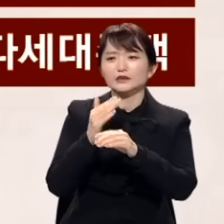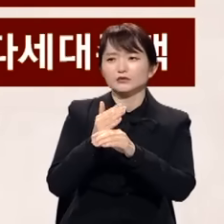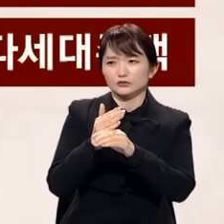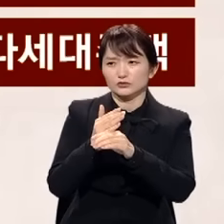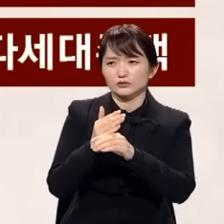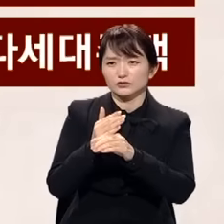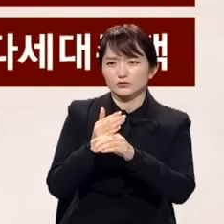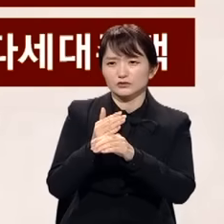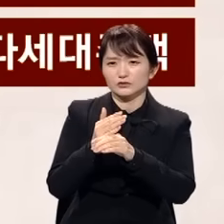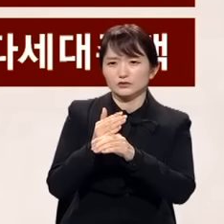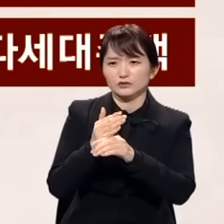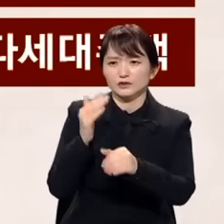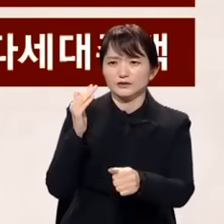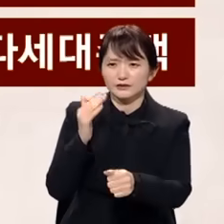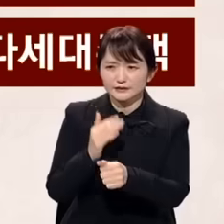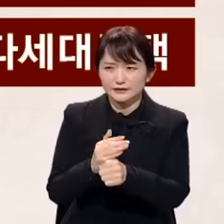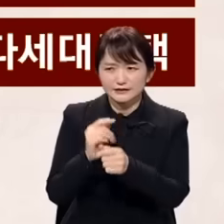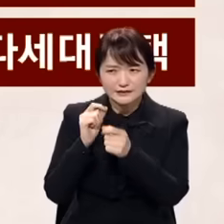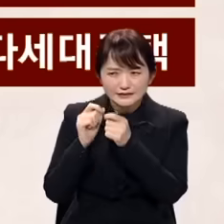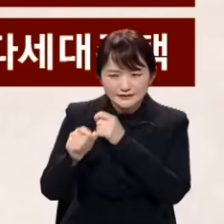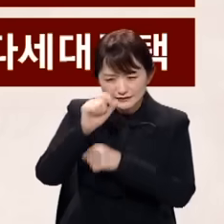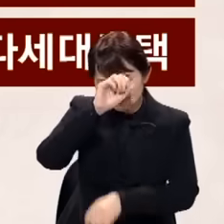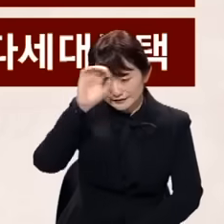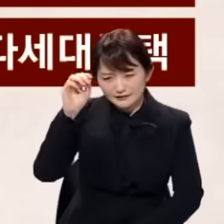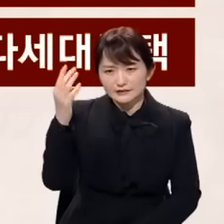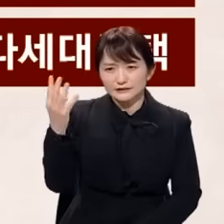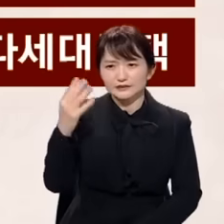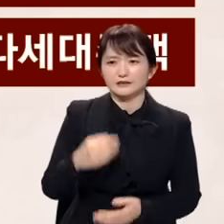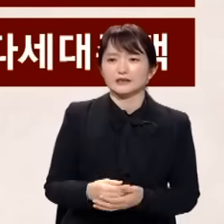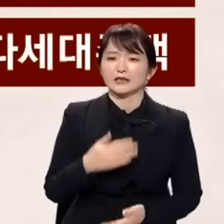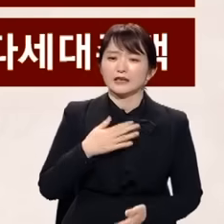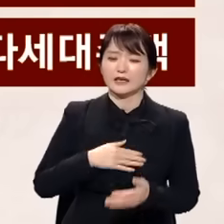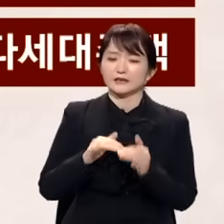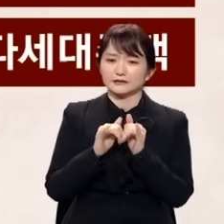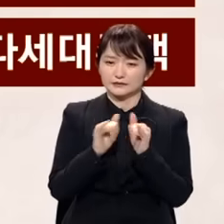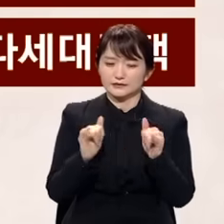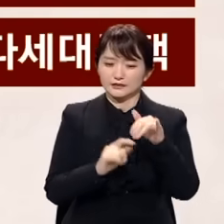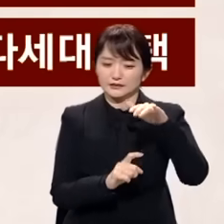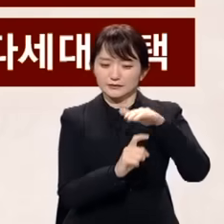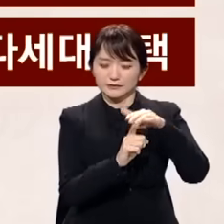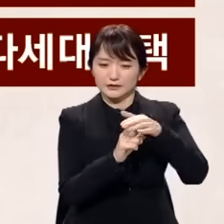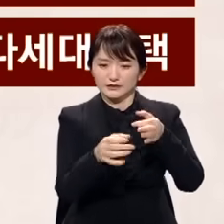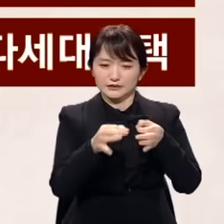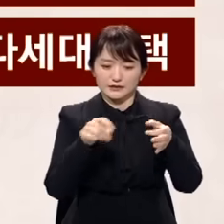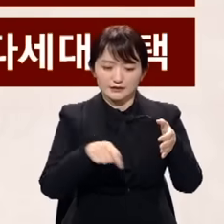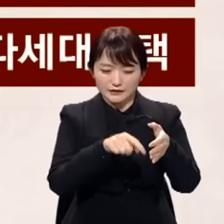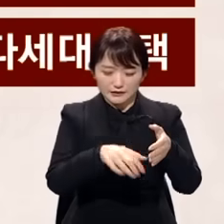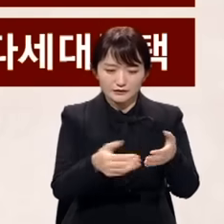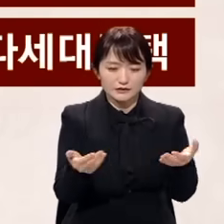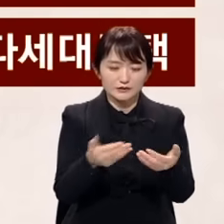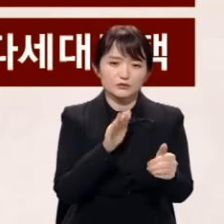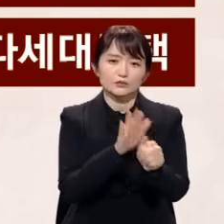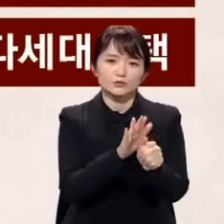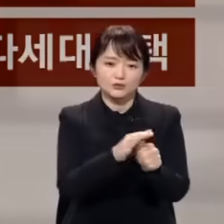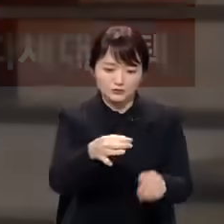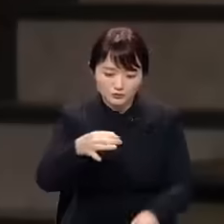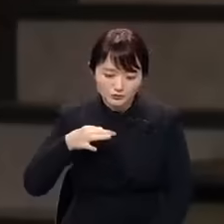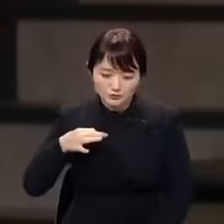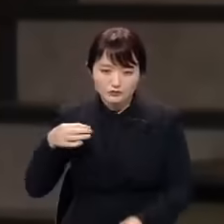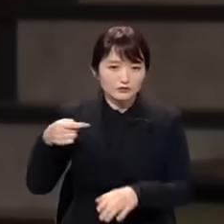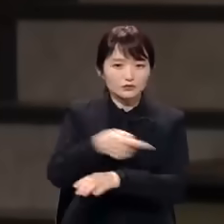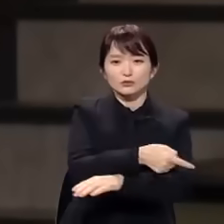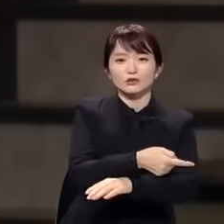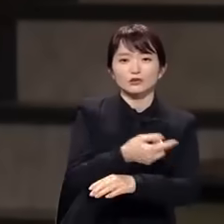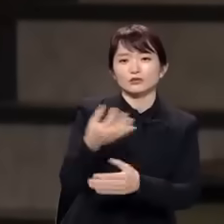범이 있습니다 그리고 이제 아는 사람 인테리어 가게에서 일을 가끔씩 도와주고 일당을 받긴 했지만 실제로는 그 이후에는